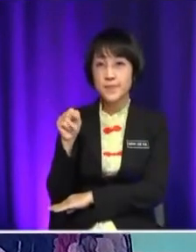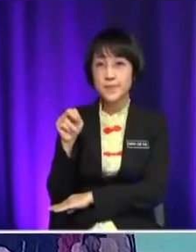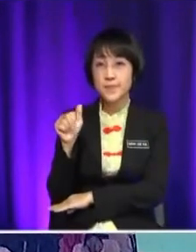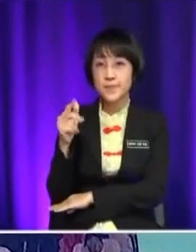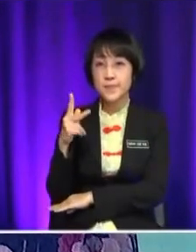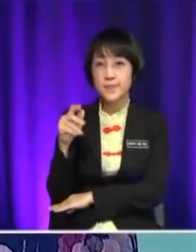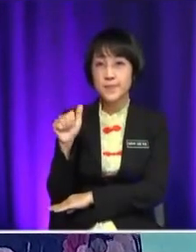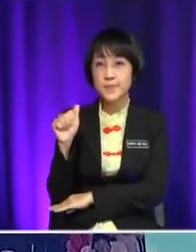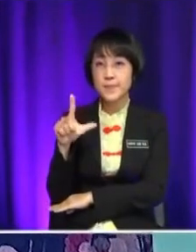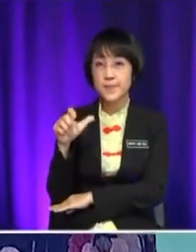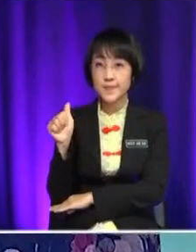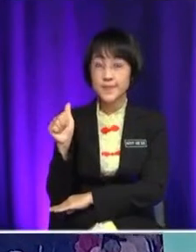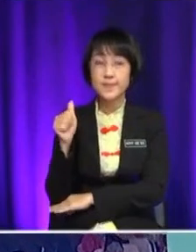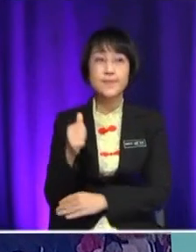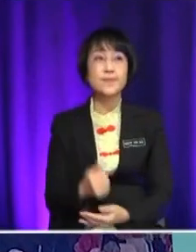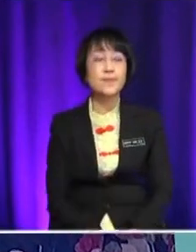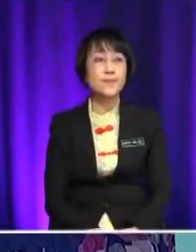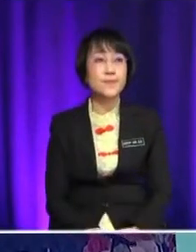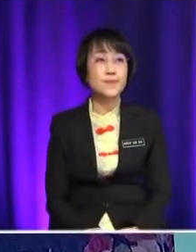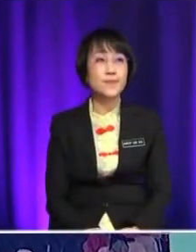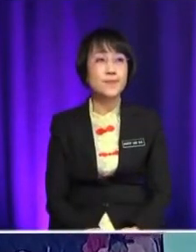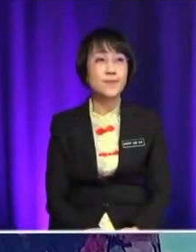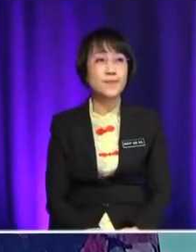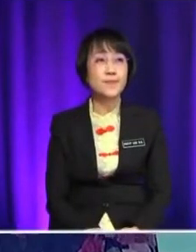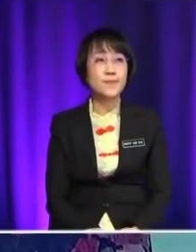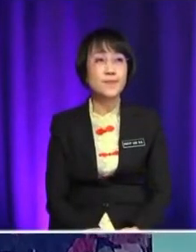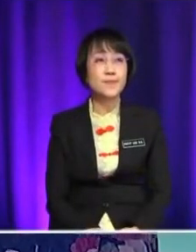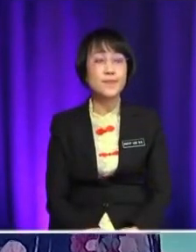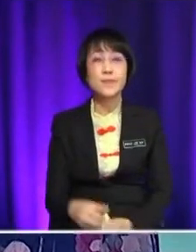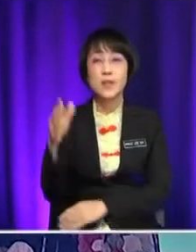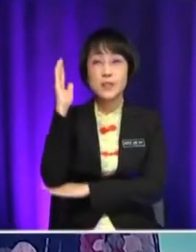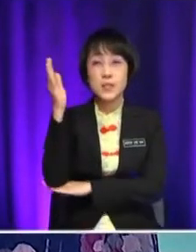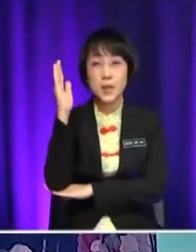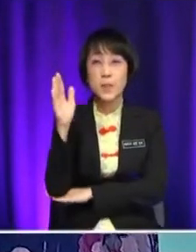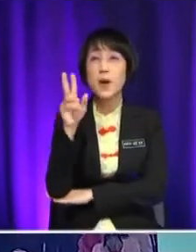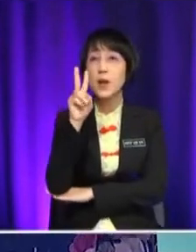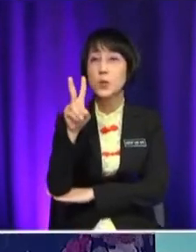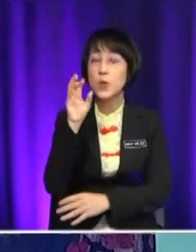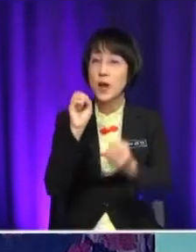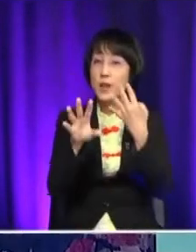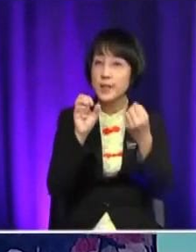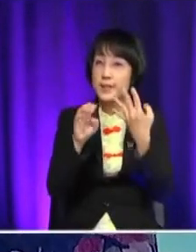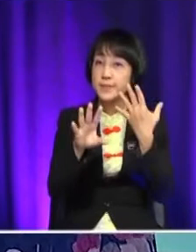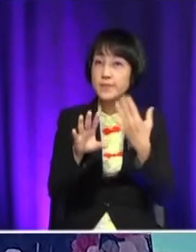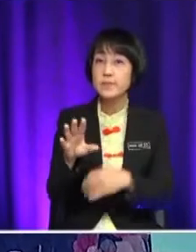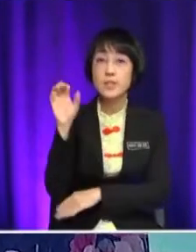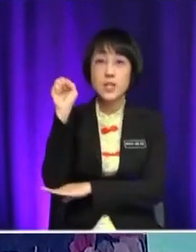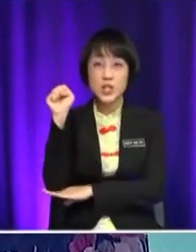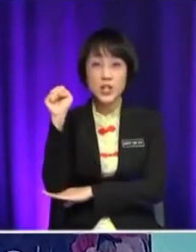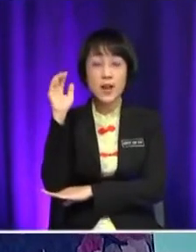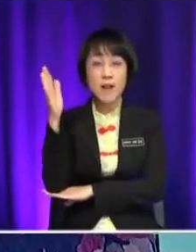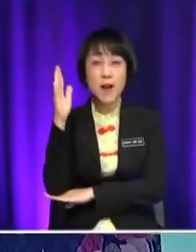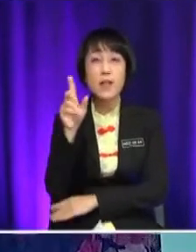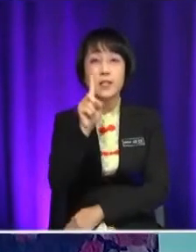kan. Oh, sebenarnya kalau ceramah dua hala kan. Kalau syarahan satu hala sahaja. Jadi